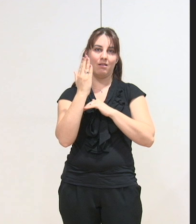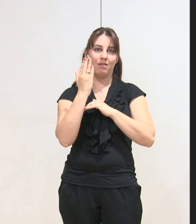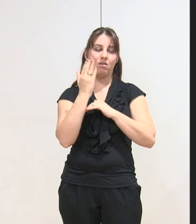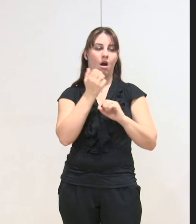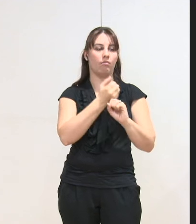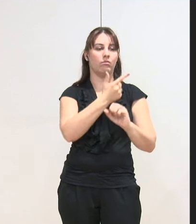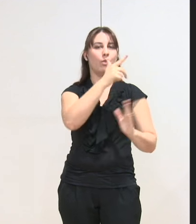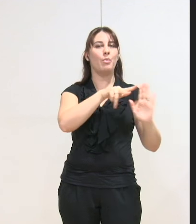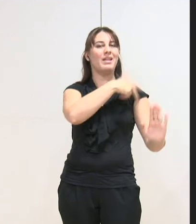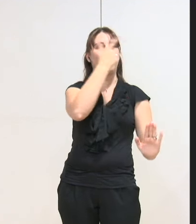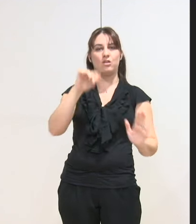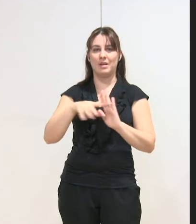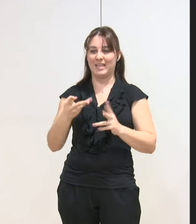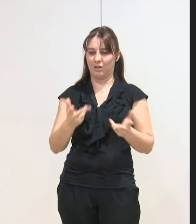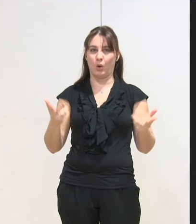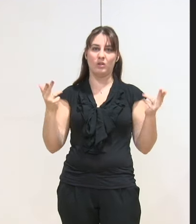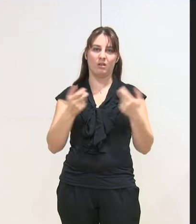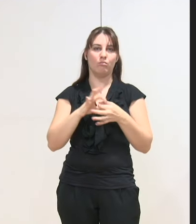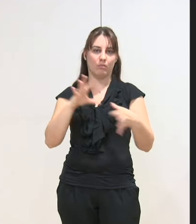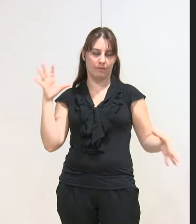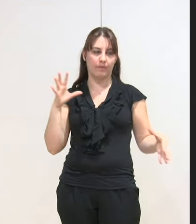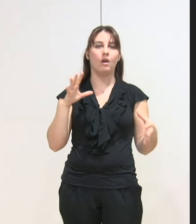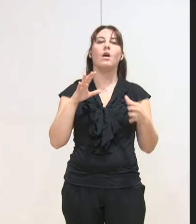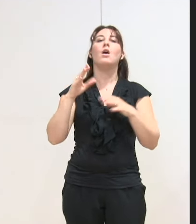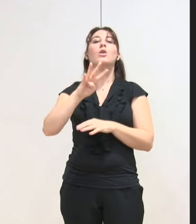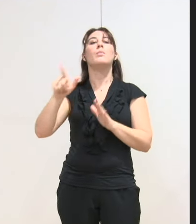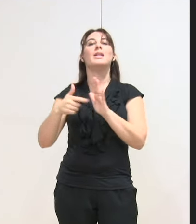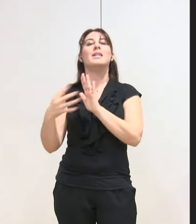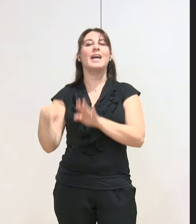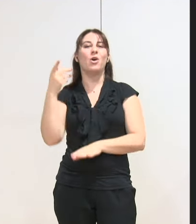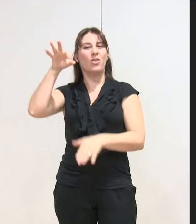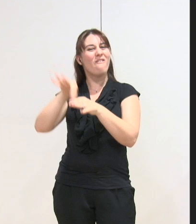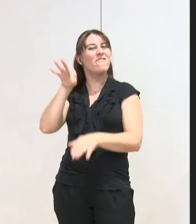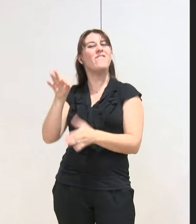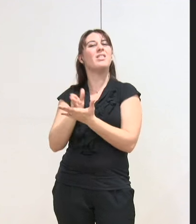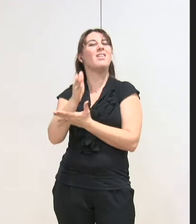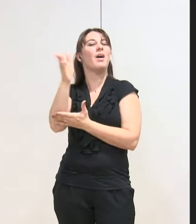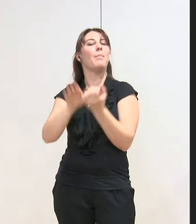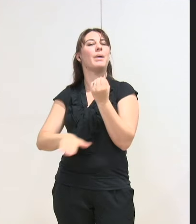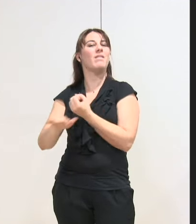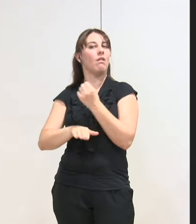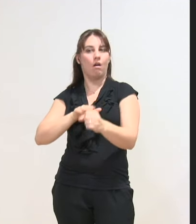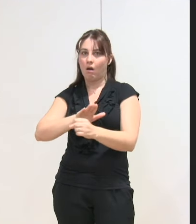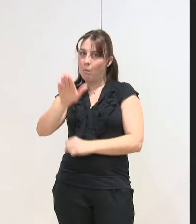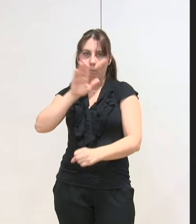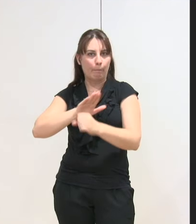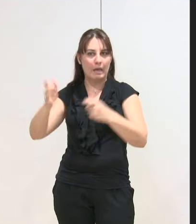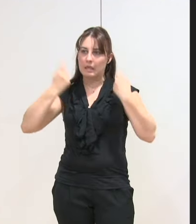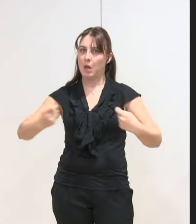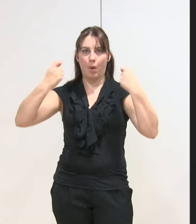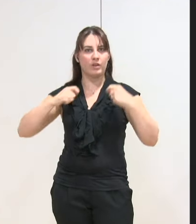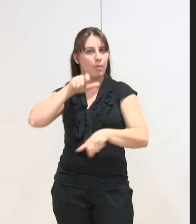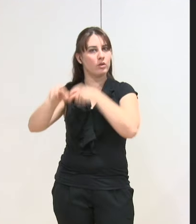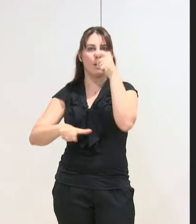exercices le budget primitif 2014 voté n'était pas suffisant pour couvrir la la totalité des dépenses de